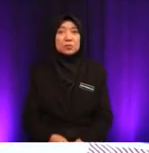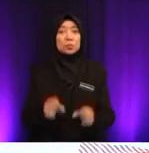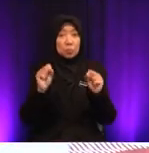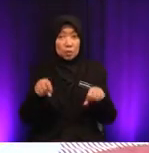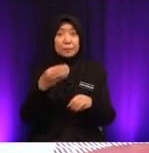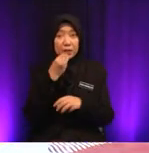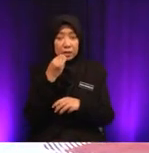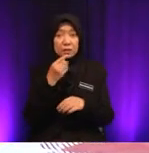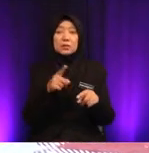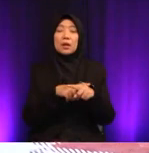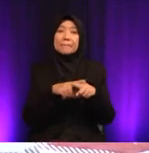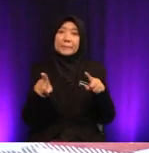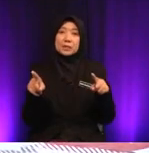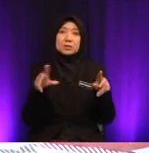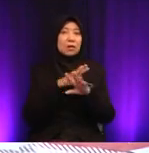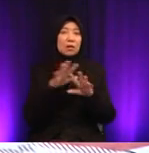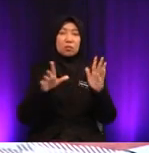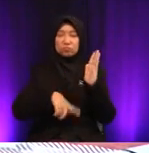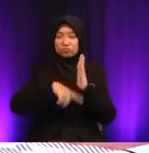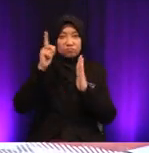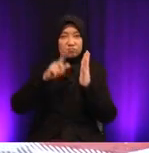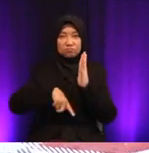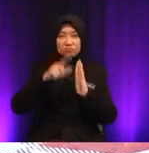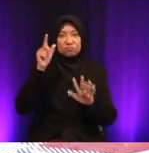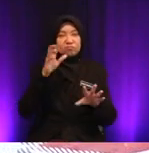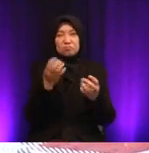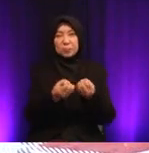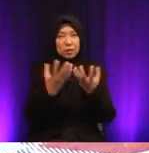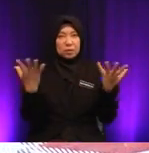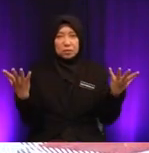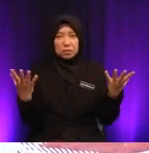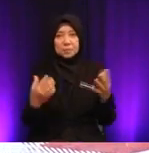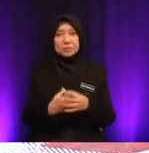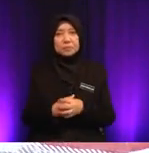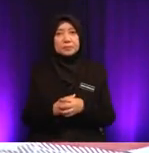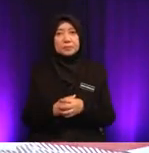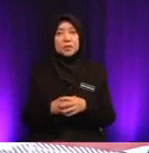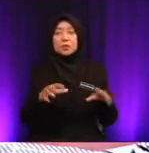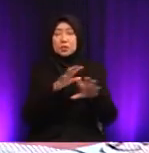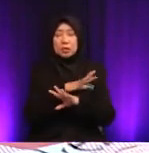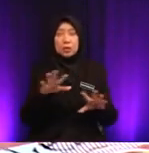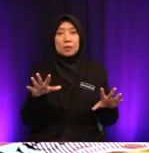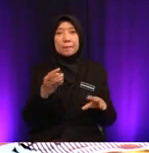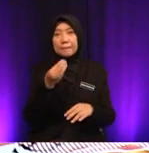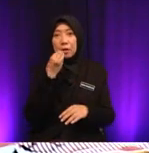boleh tapi janganlah berlebihan jangan secara berlebihan